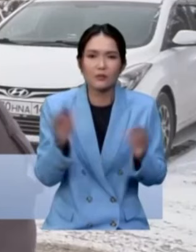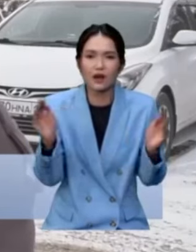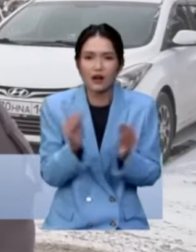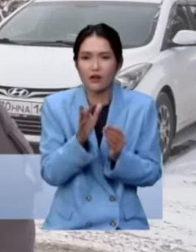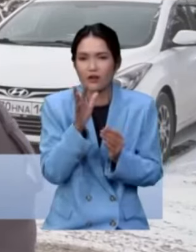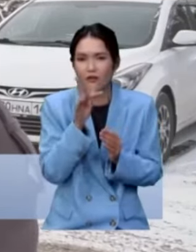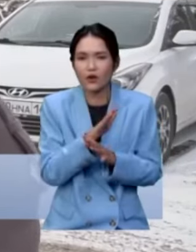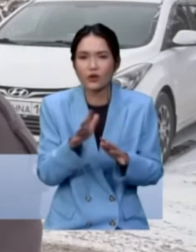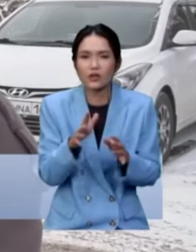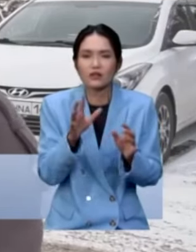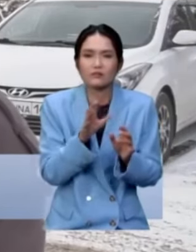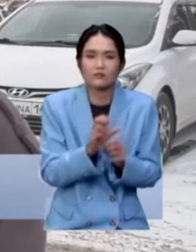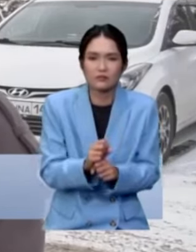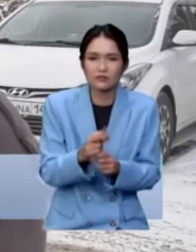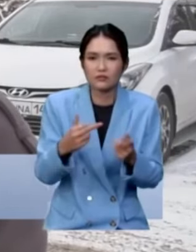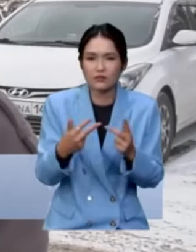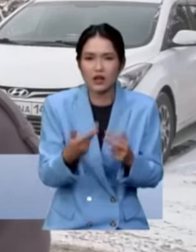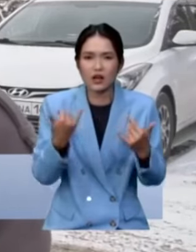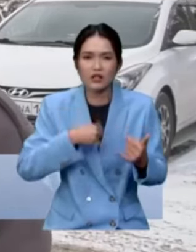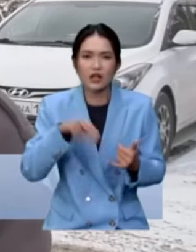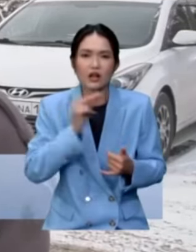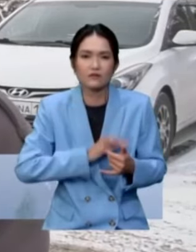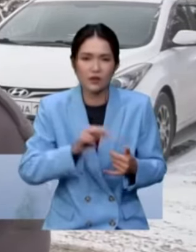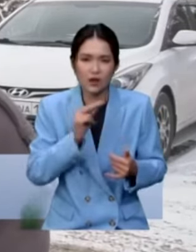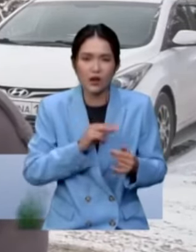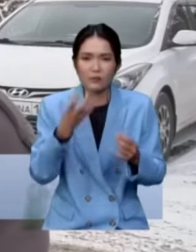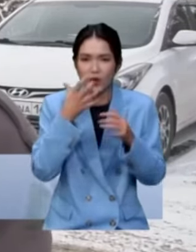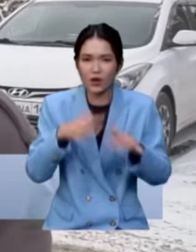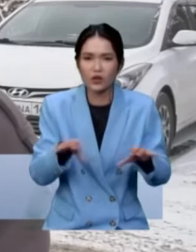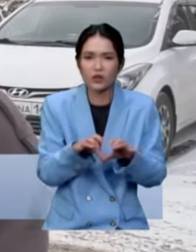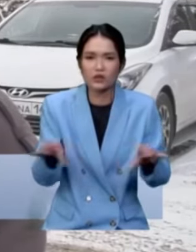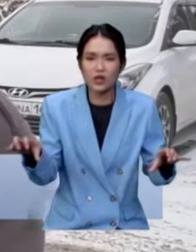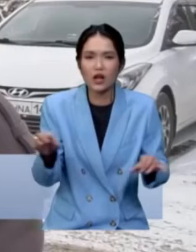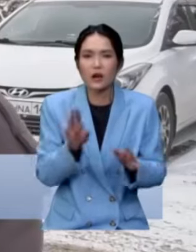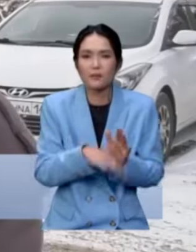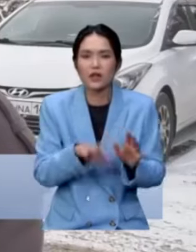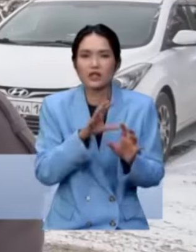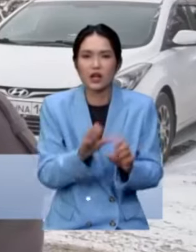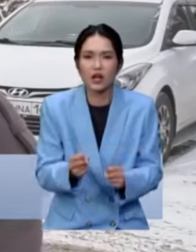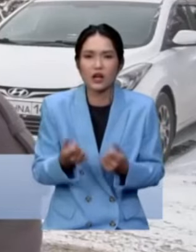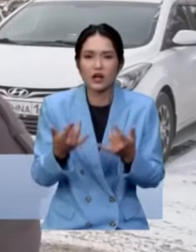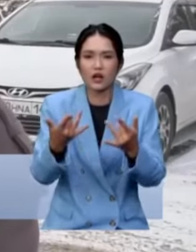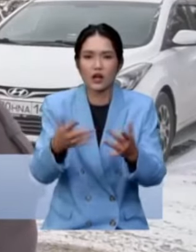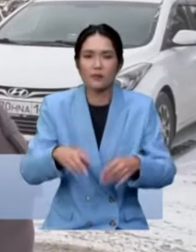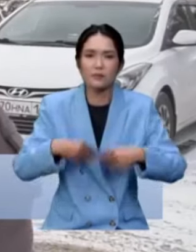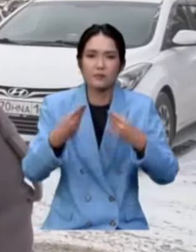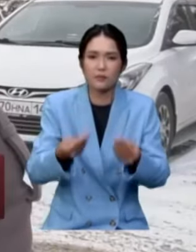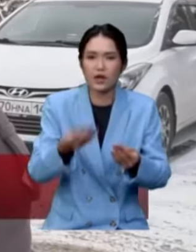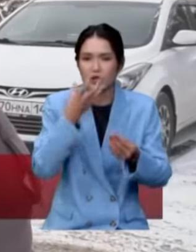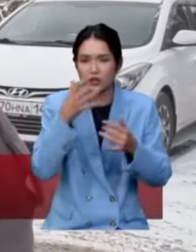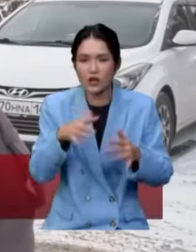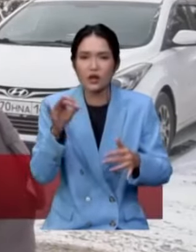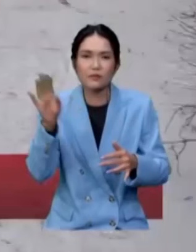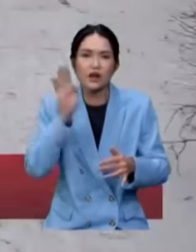на период переключений. Все основные работы по замене тепловой сети ведутся без отключения потребителей от подачи теплоснабжения и